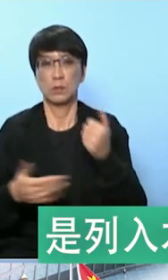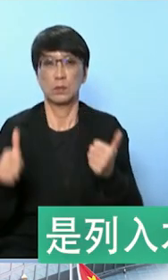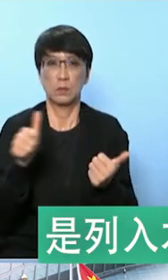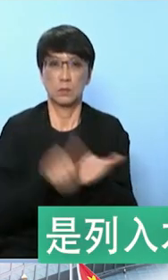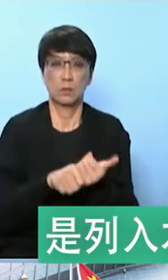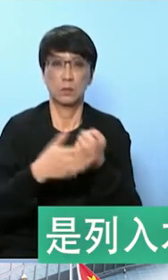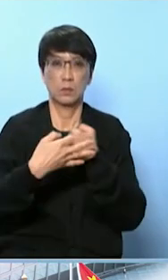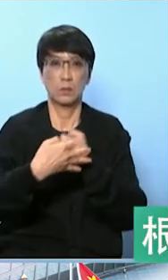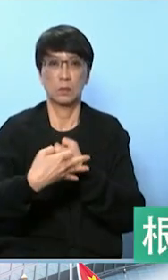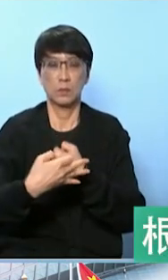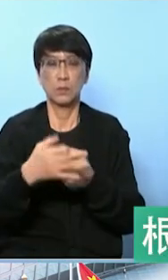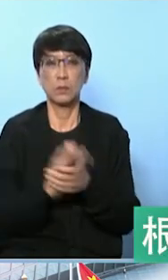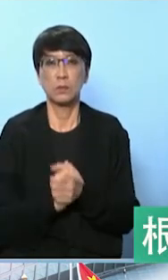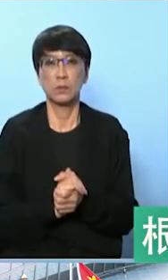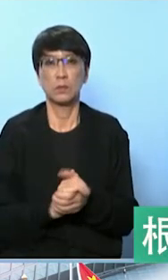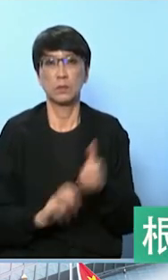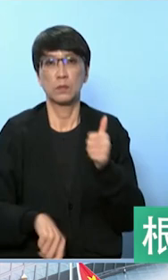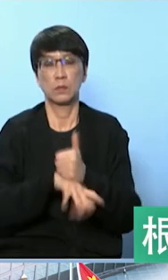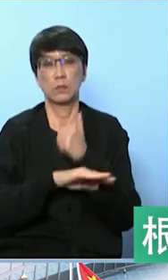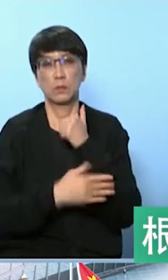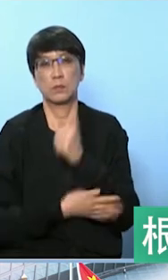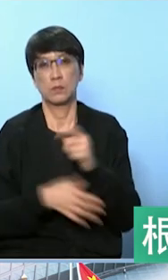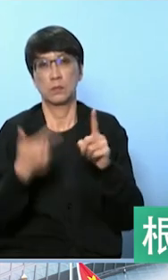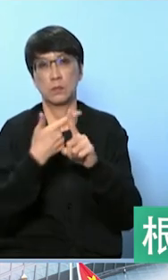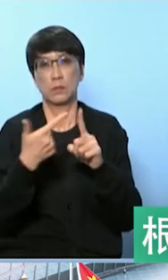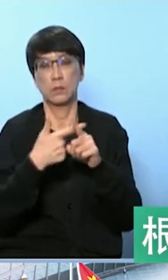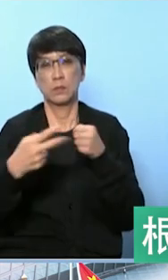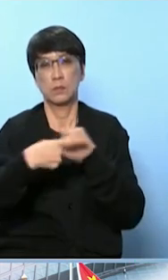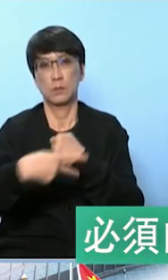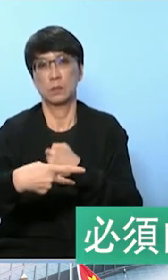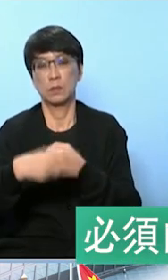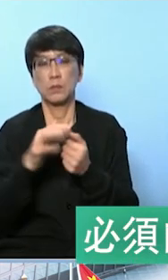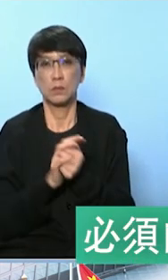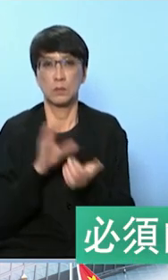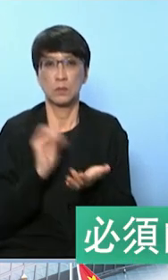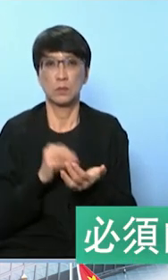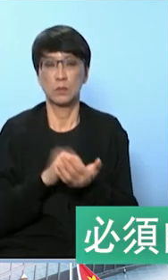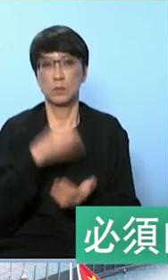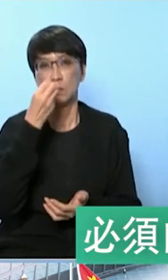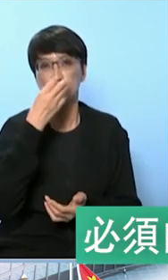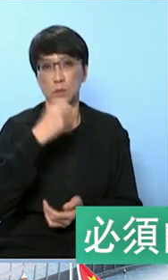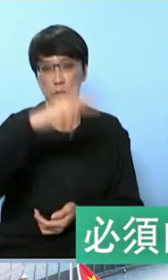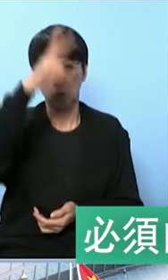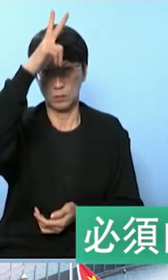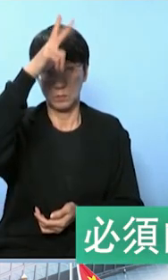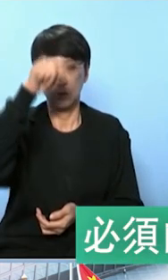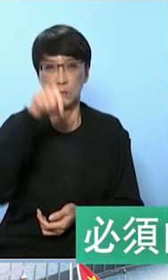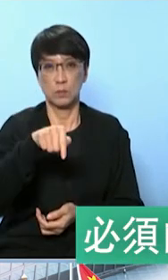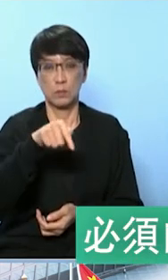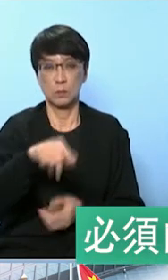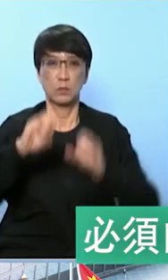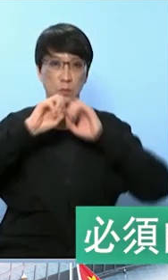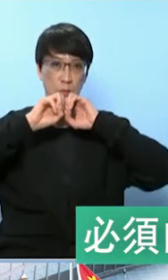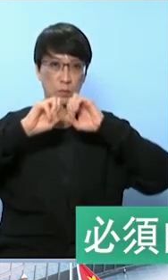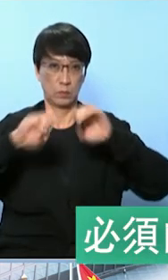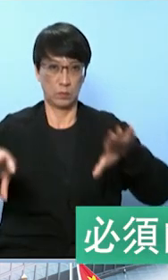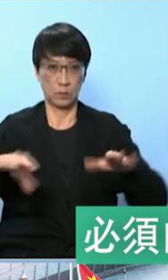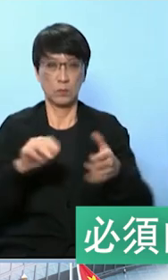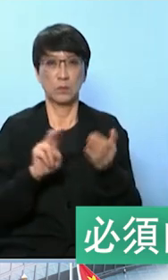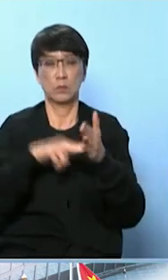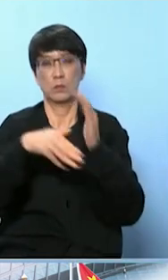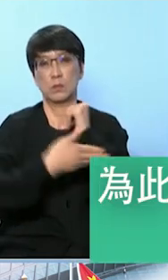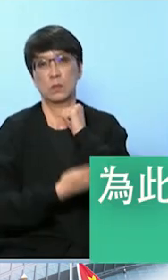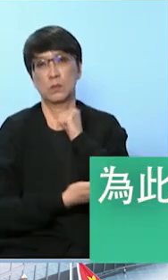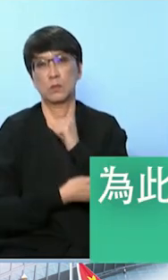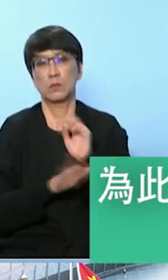性法律，根據《基本法》第十八條第二款，必須由香港特區在當地公布或立法實